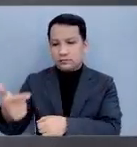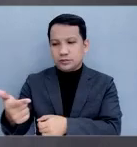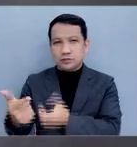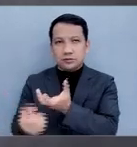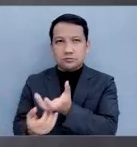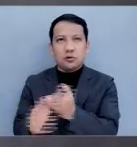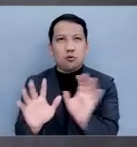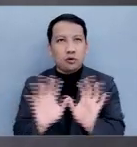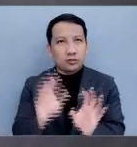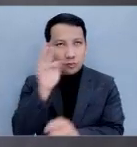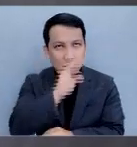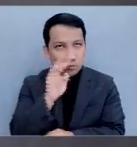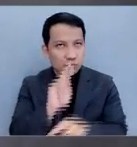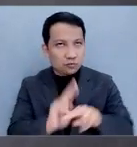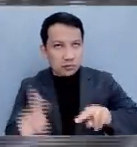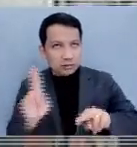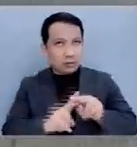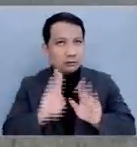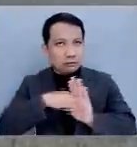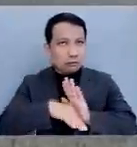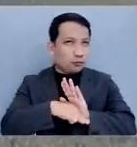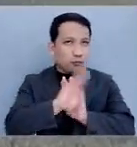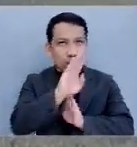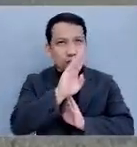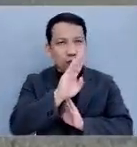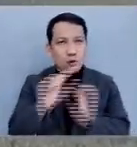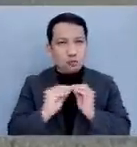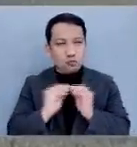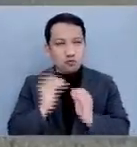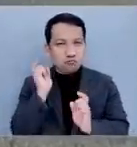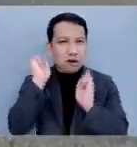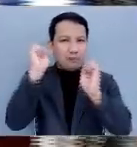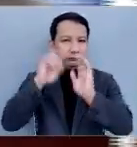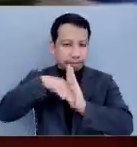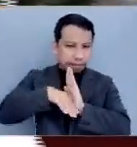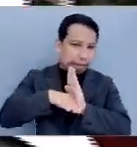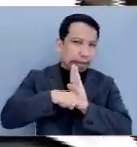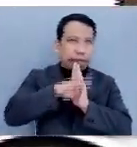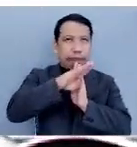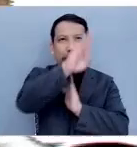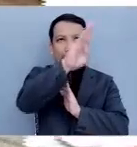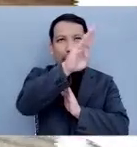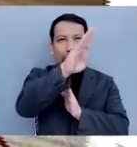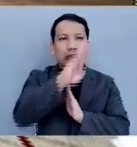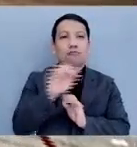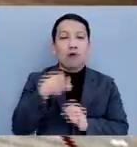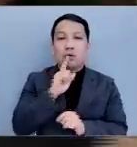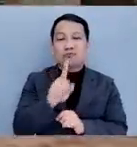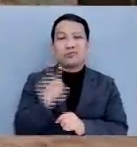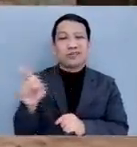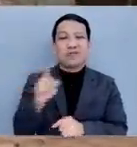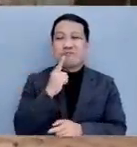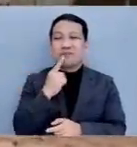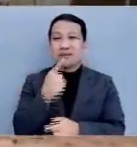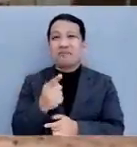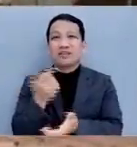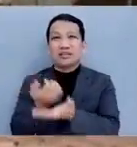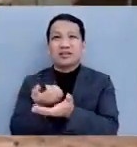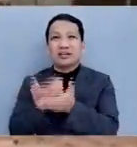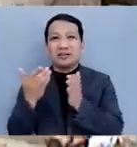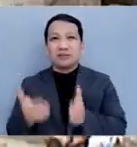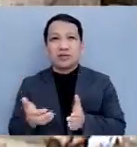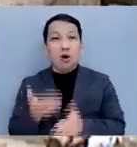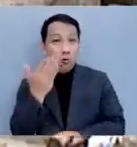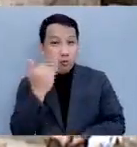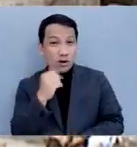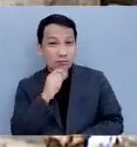raw magtaka kung sumipa ang inflation o lalong bumilis ang taas presyo ng bilihin ayon sa isang ekonomista. Sa pool kasi